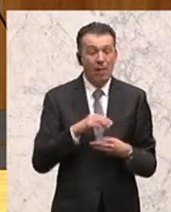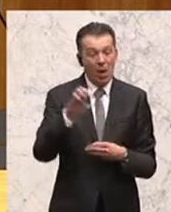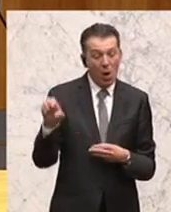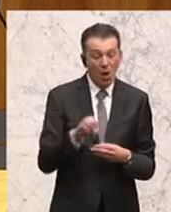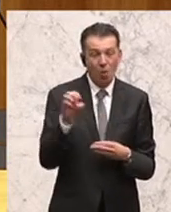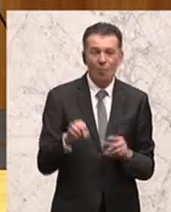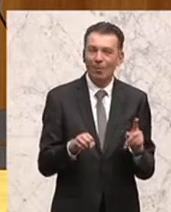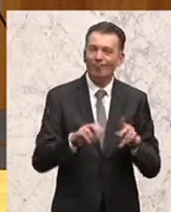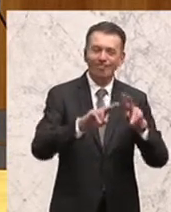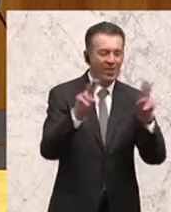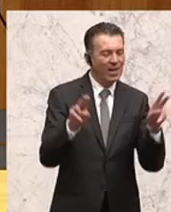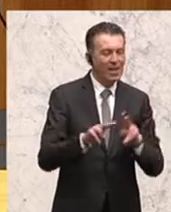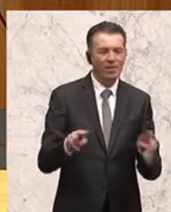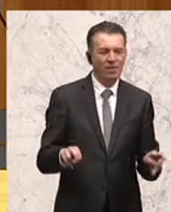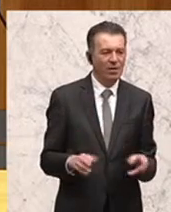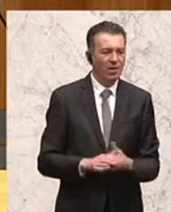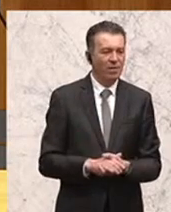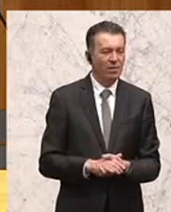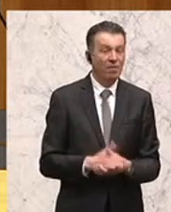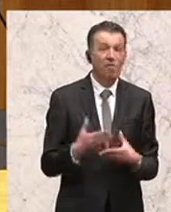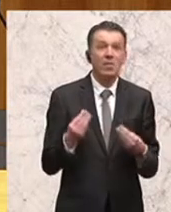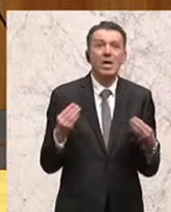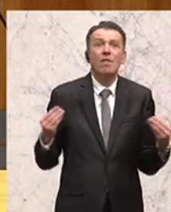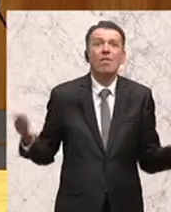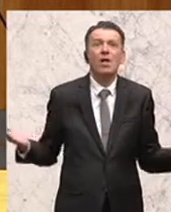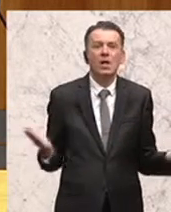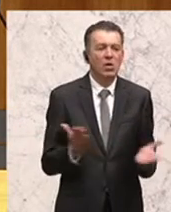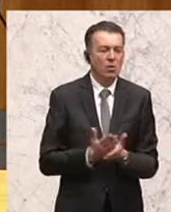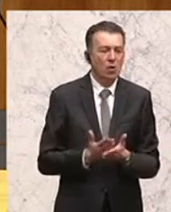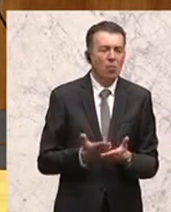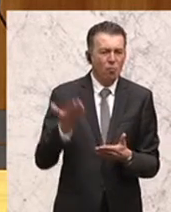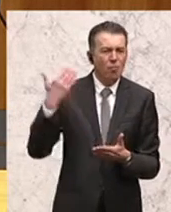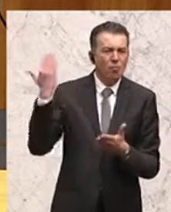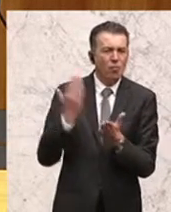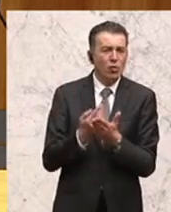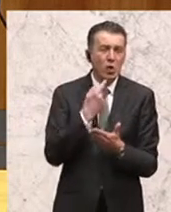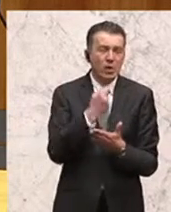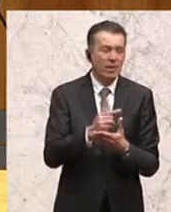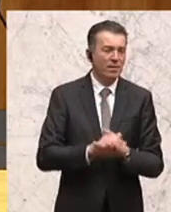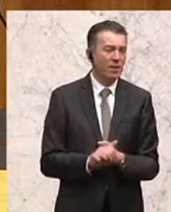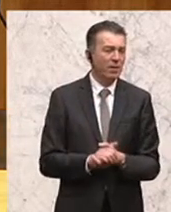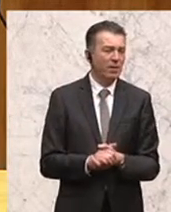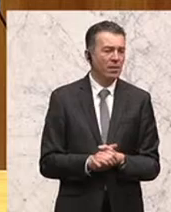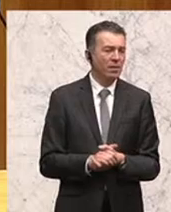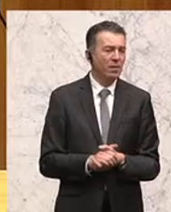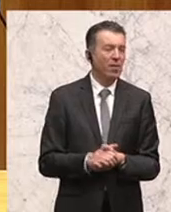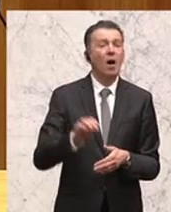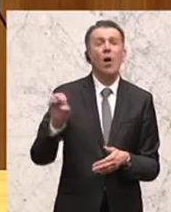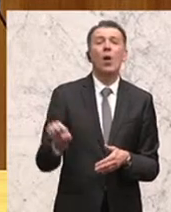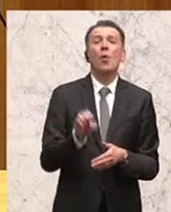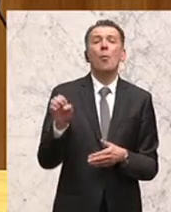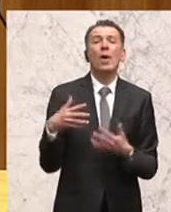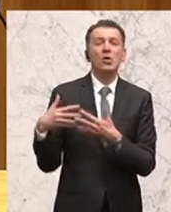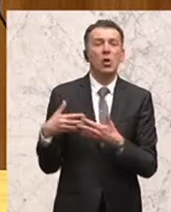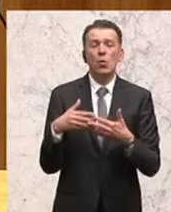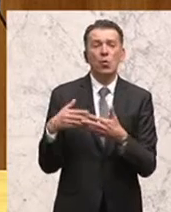sondern in allen Teilen der Welt. Welche Dimensionen das annimmt, wurde von meiner Vorrednerin bereits ausgeführt. Die Europäische